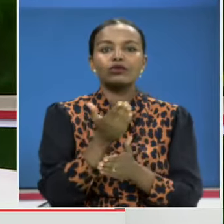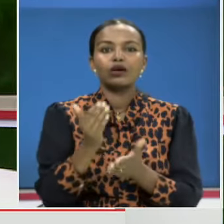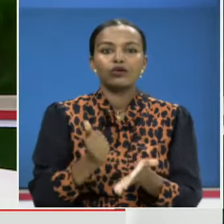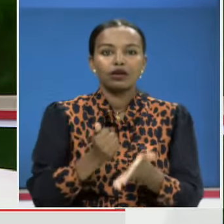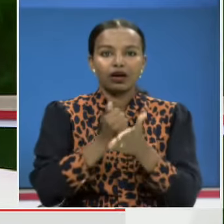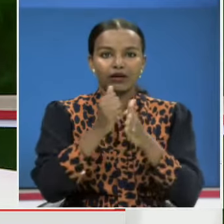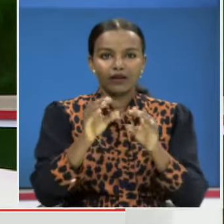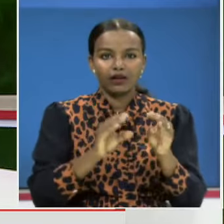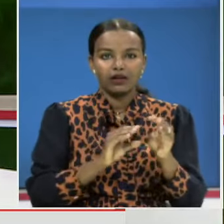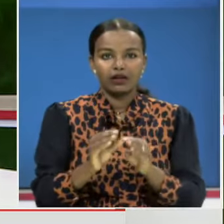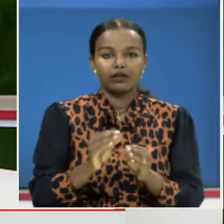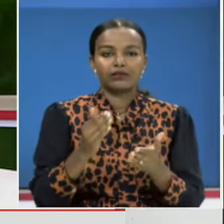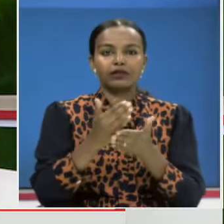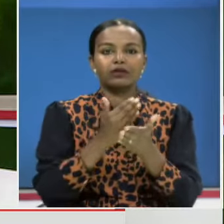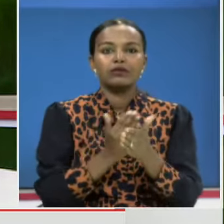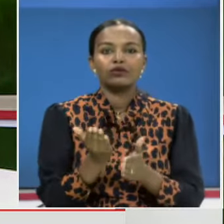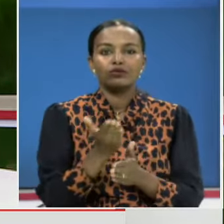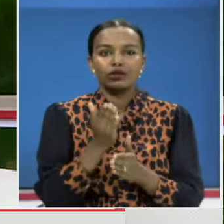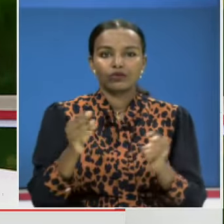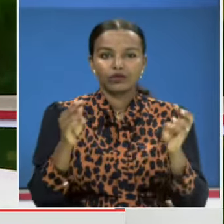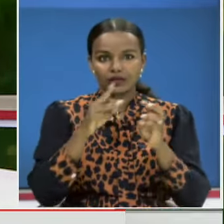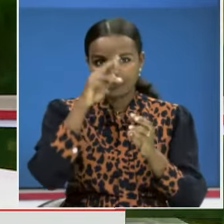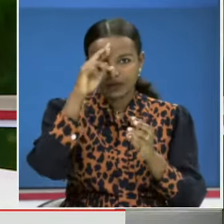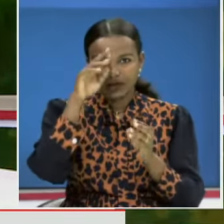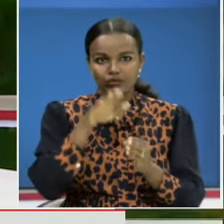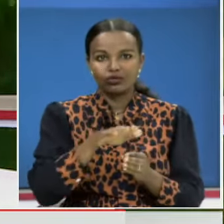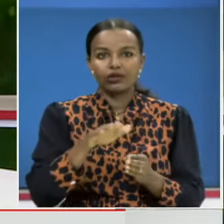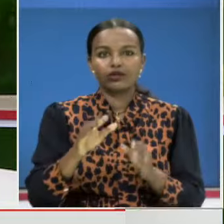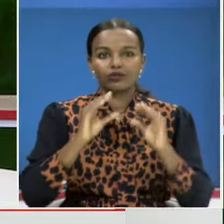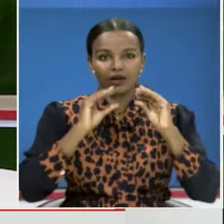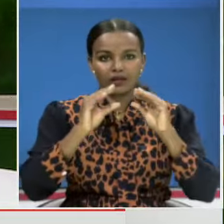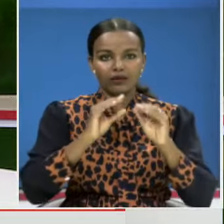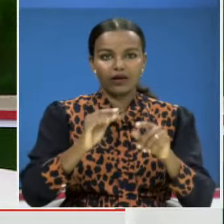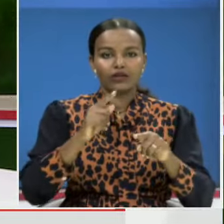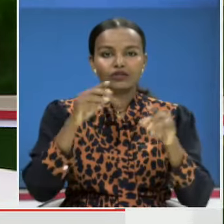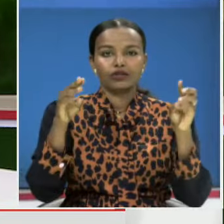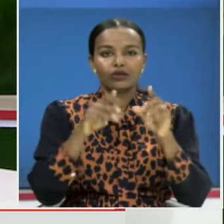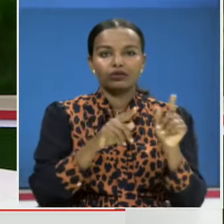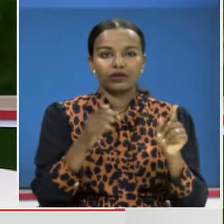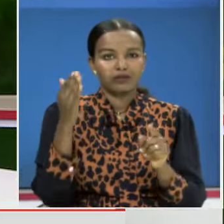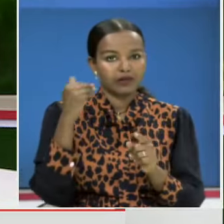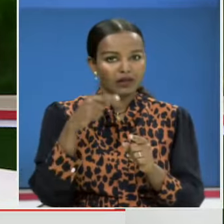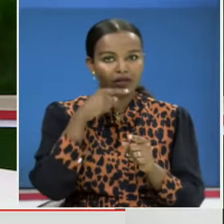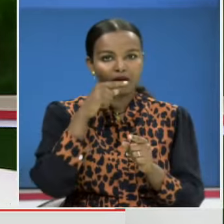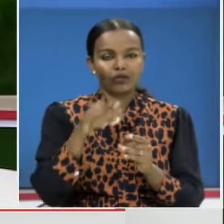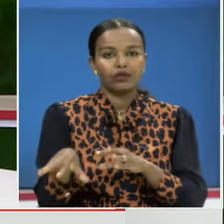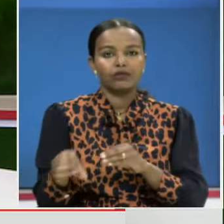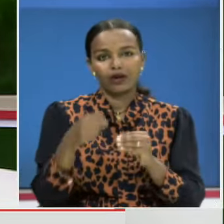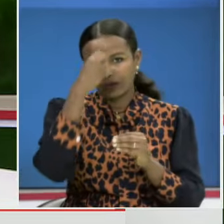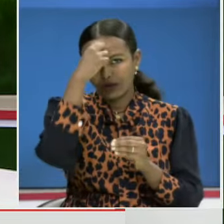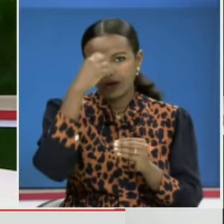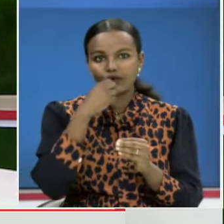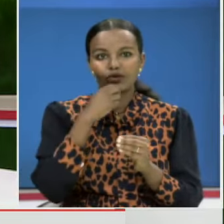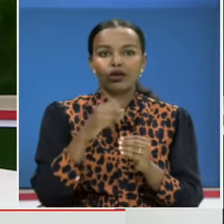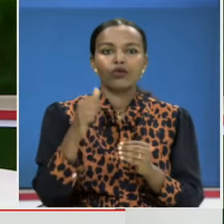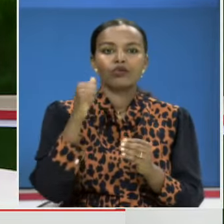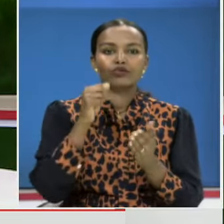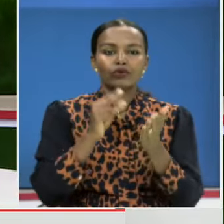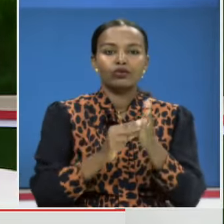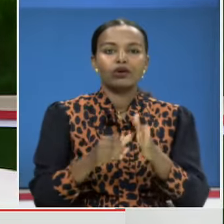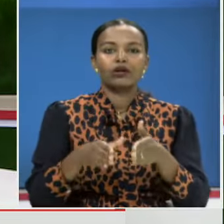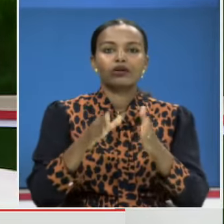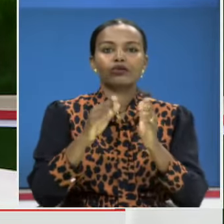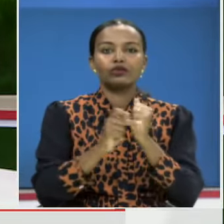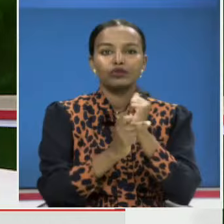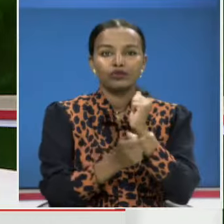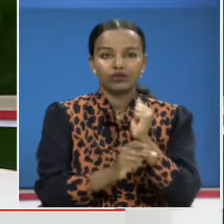ድጋፍ አደረገ። በትምህርት ቁሳቁስ እጥረት ምክንያት ልጆቻቸውን ማስተማር ይቸገሩ እንደነበር የተናገሩት የተማሪ ወላጆች ሌሎች በጎ አድራጊ